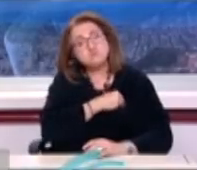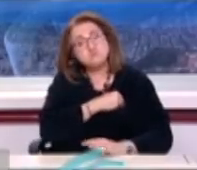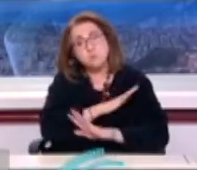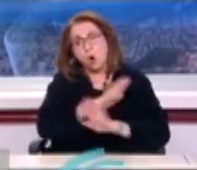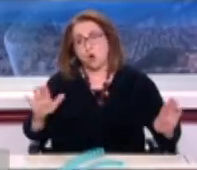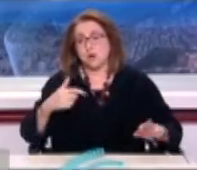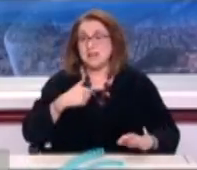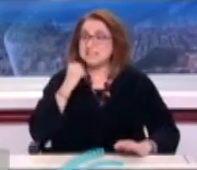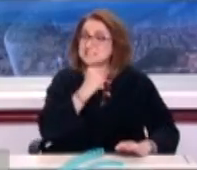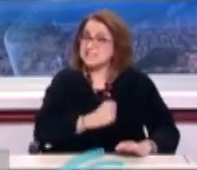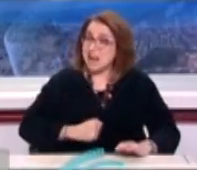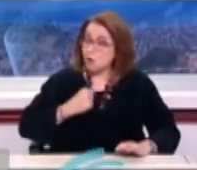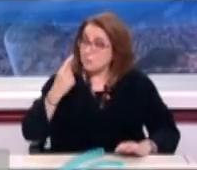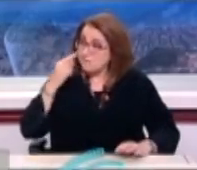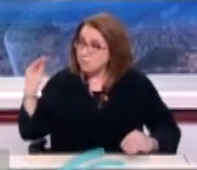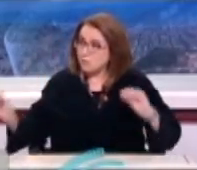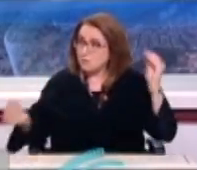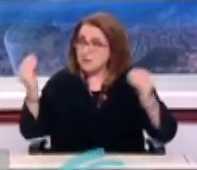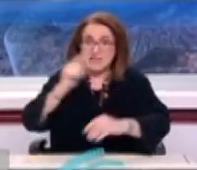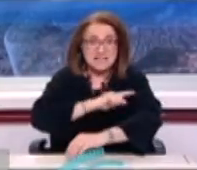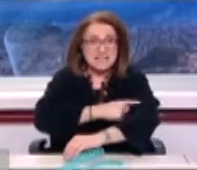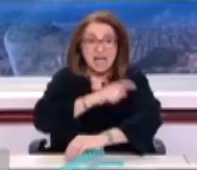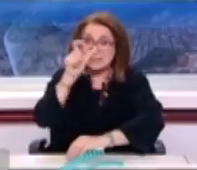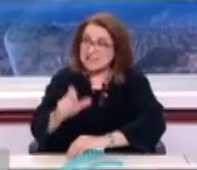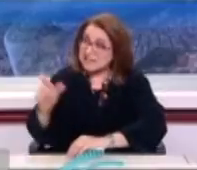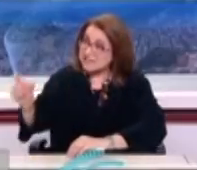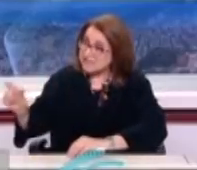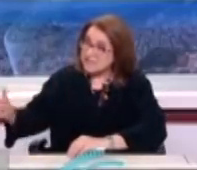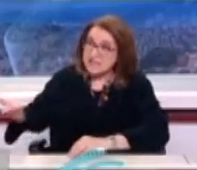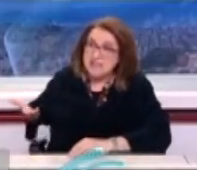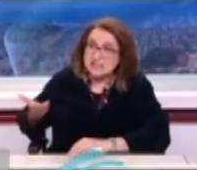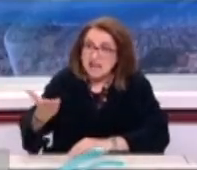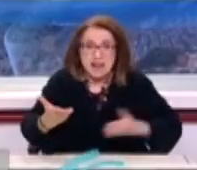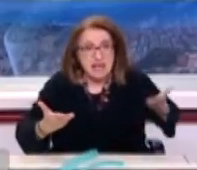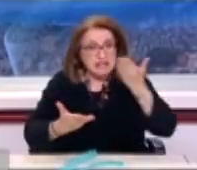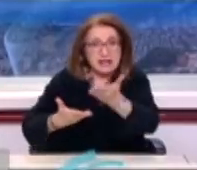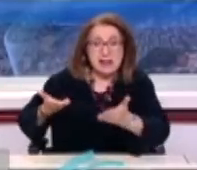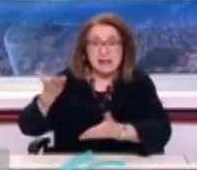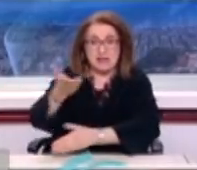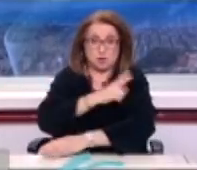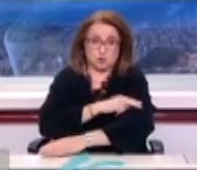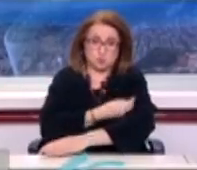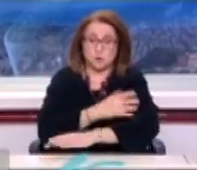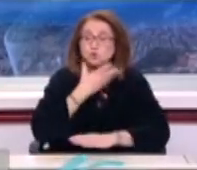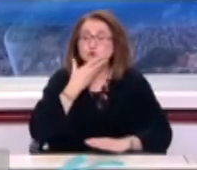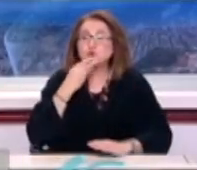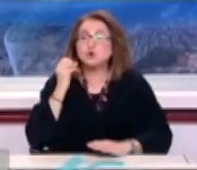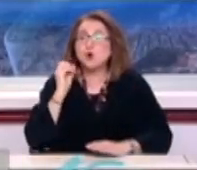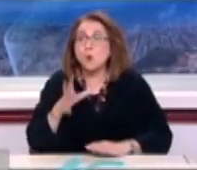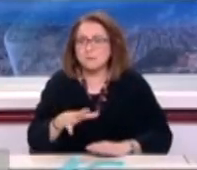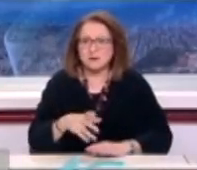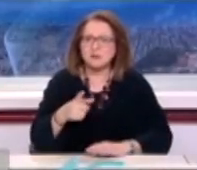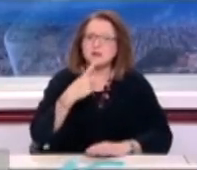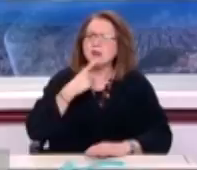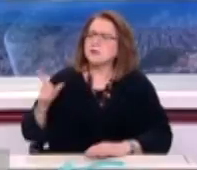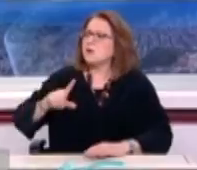και ιδιαίτερα του επαγγέλματός μας να καταγγέλουν τα νοσοκομεία μας. Είναι ντροπή. Βέβαια, η καταγγελία εδώ είναι για τον ΕΟΔΗ, κύριε καθηγητά. Κακός είναι για τον